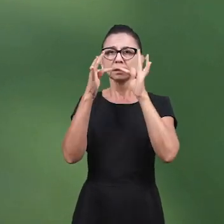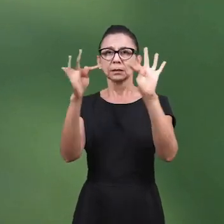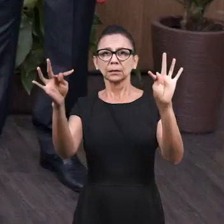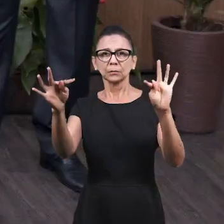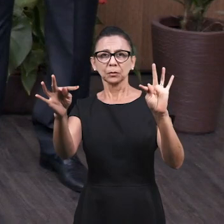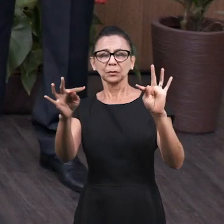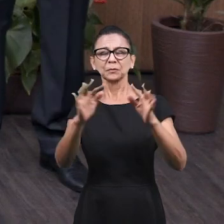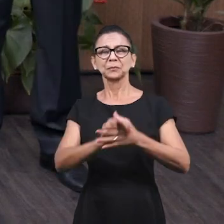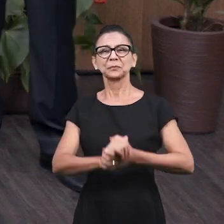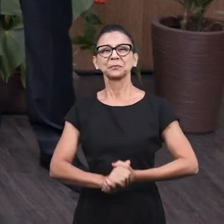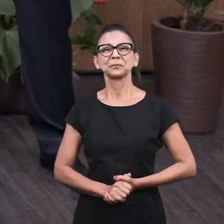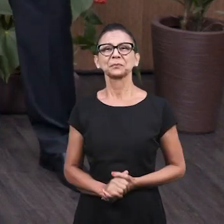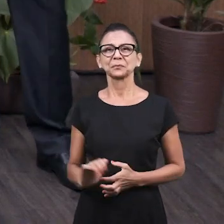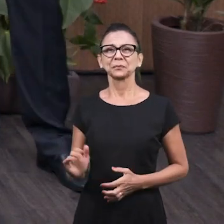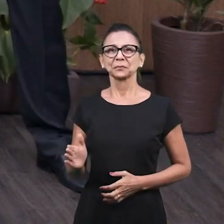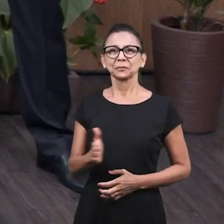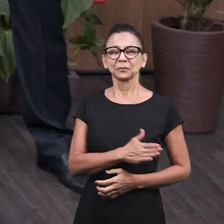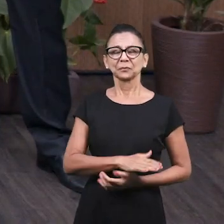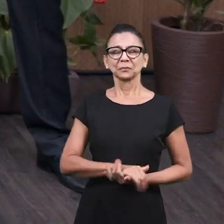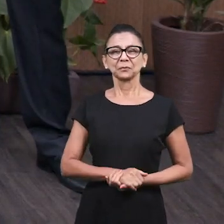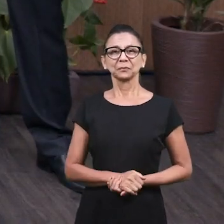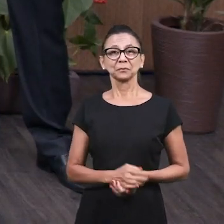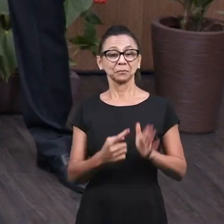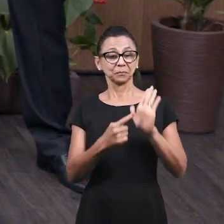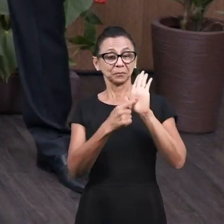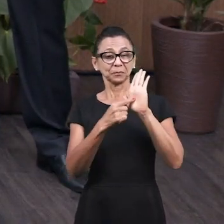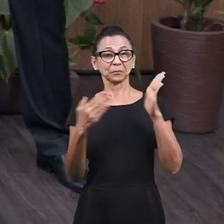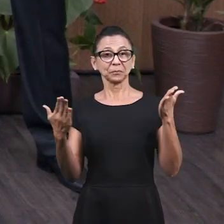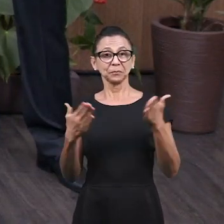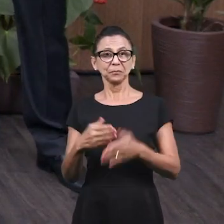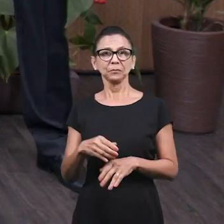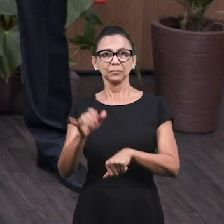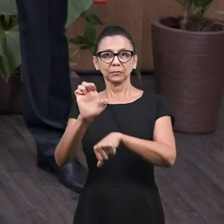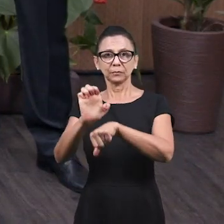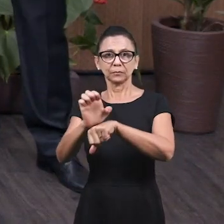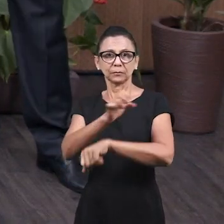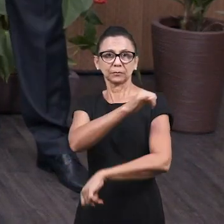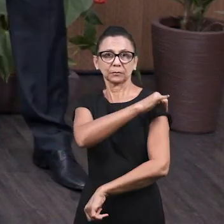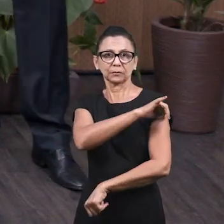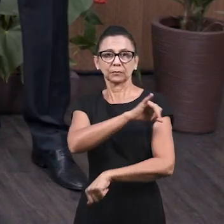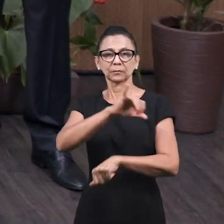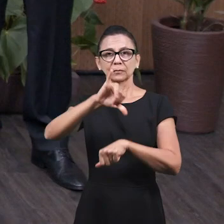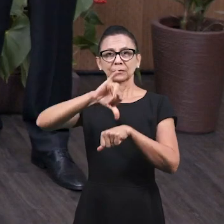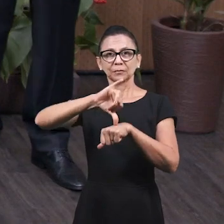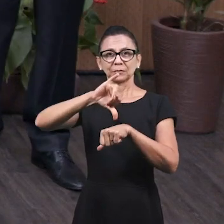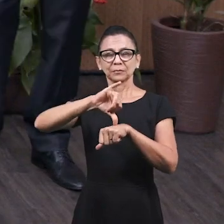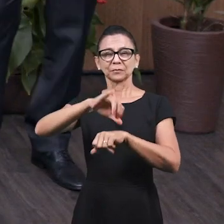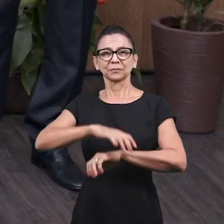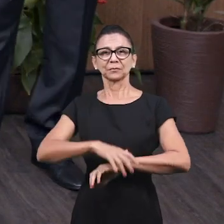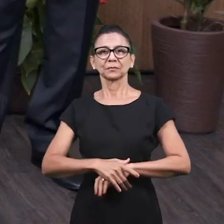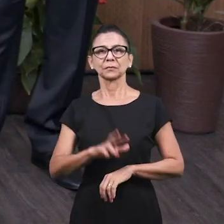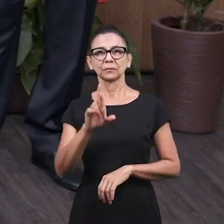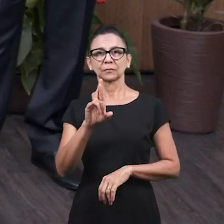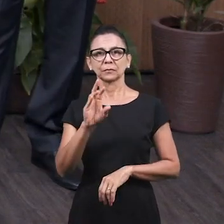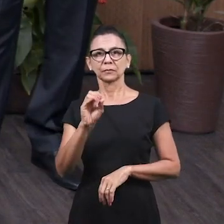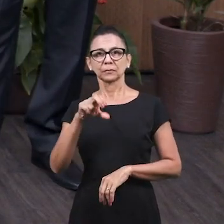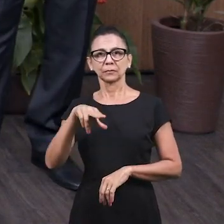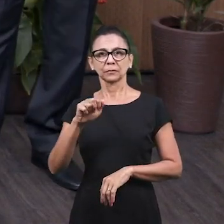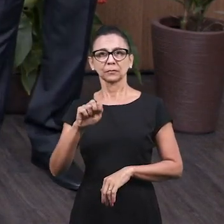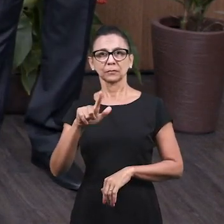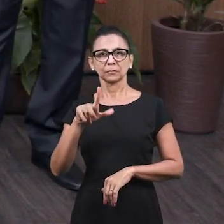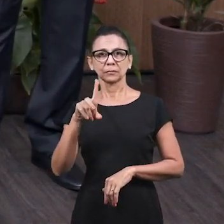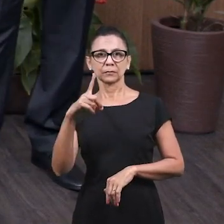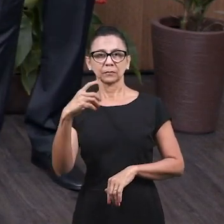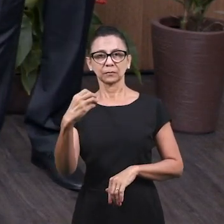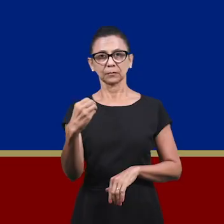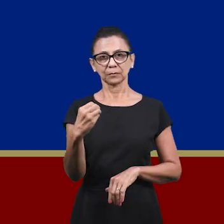нам ваши свидетельства. И первое послание, которым мы поделимся с вами, пришло к